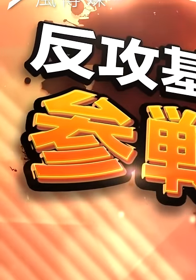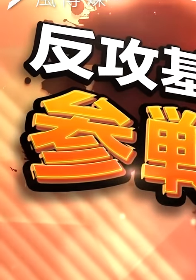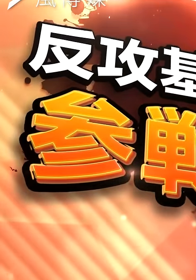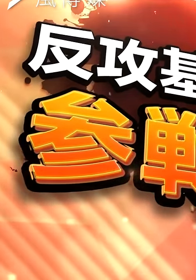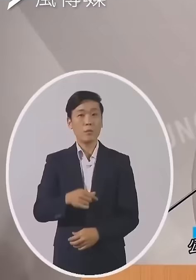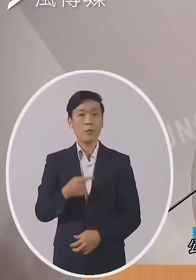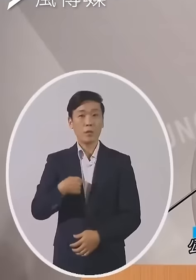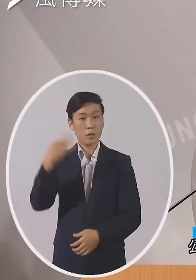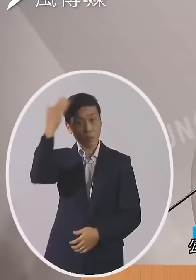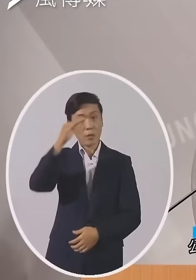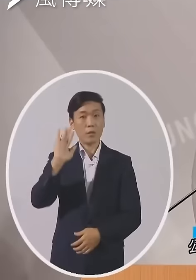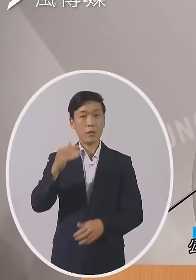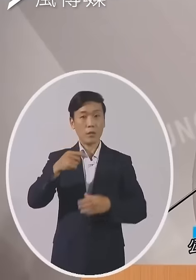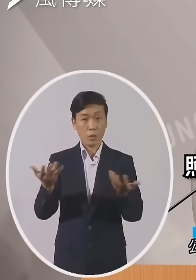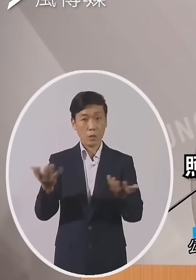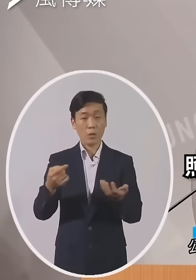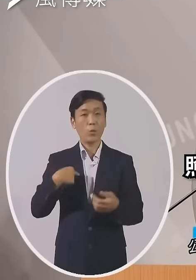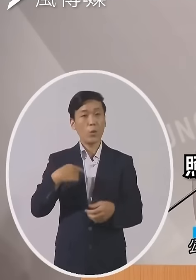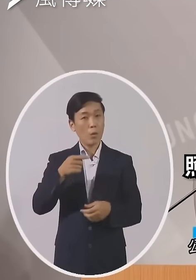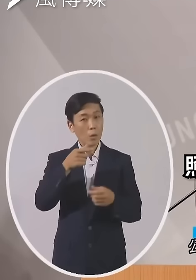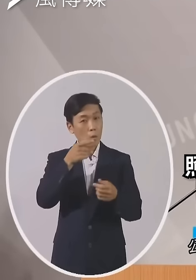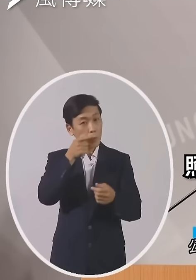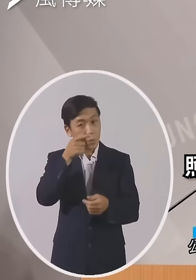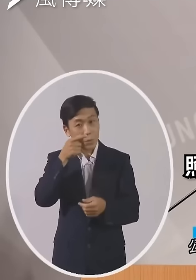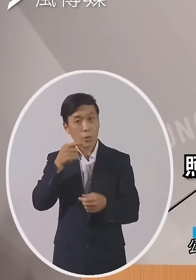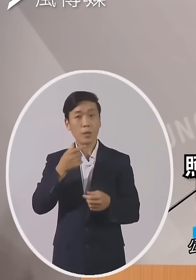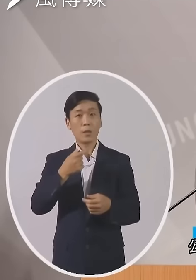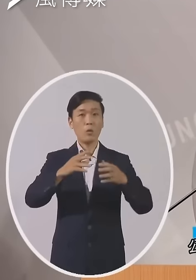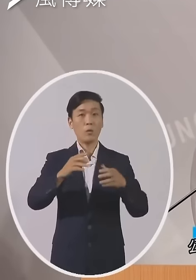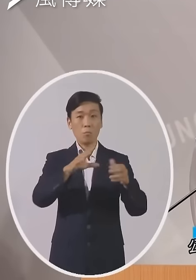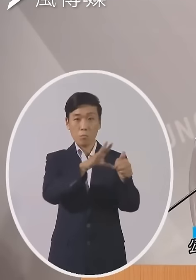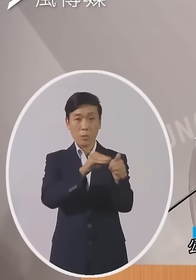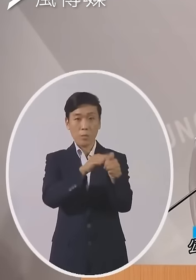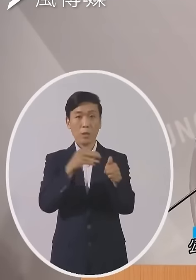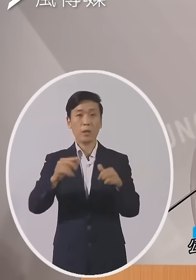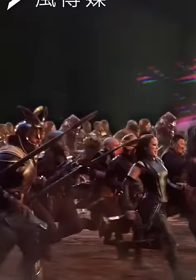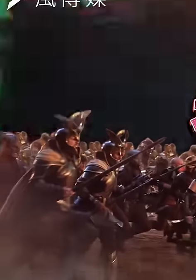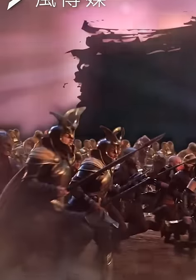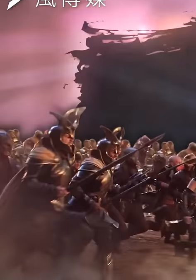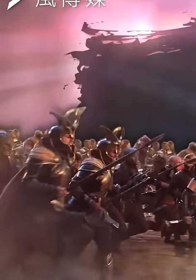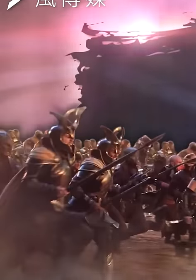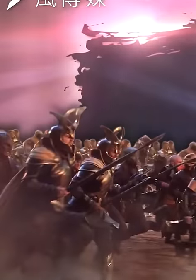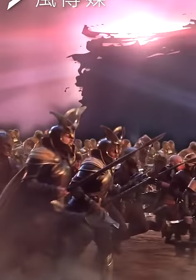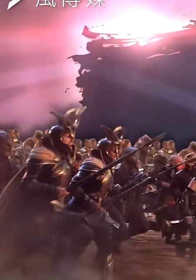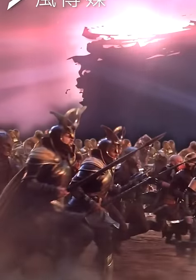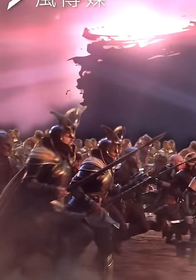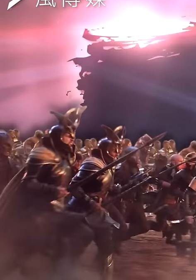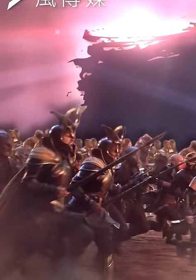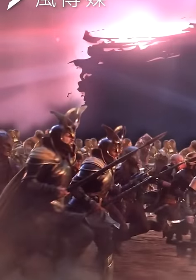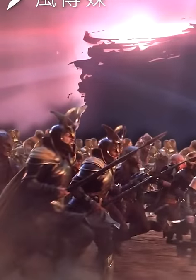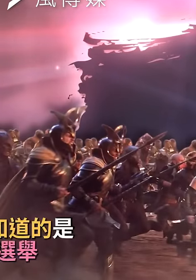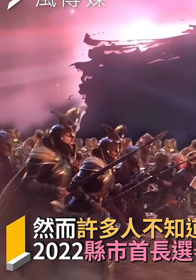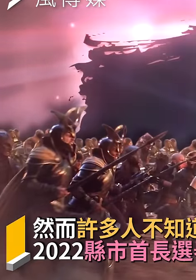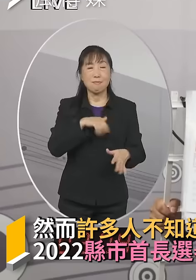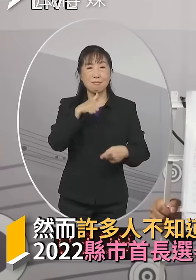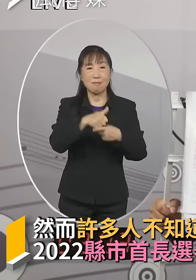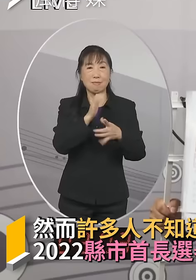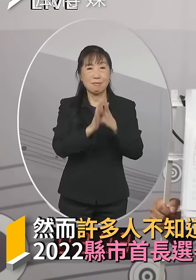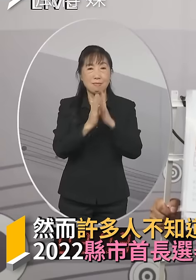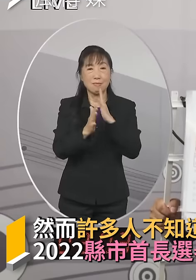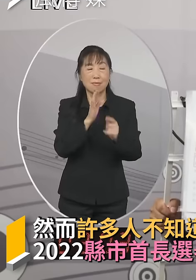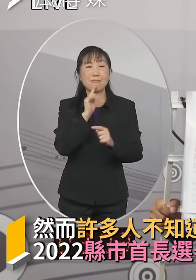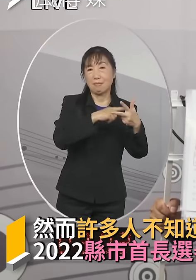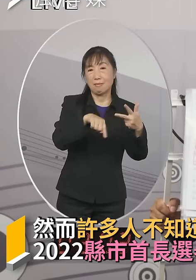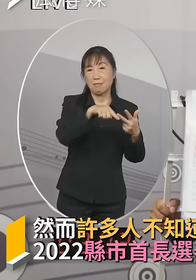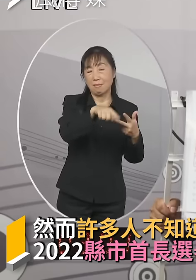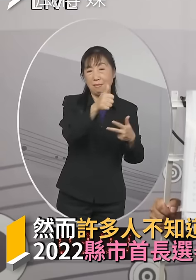陸的基地軍事的部分造成以色列的建軍模式全民皆兵全民皆兵入聚會